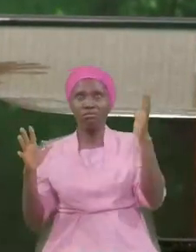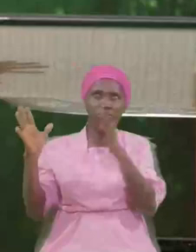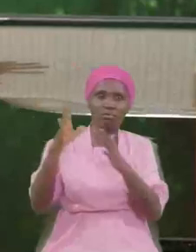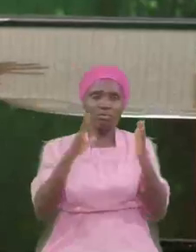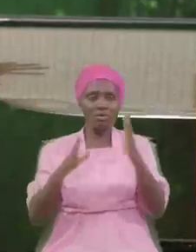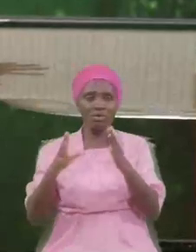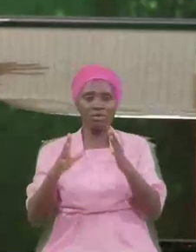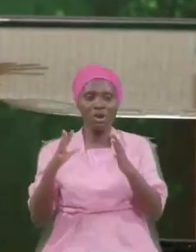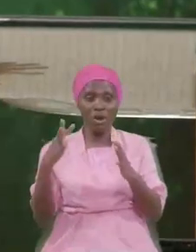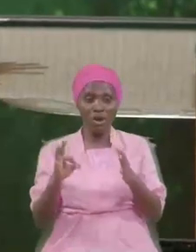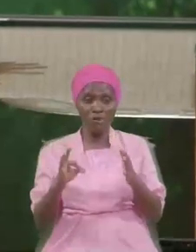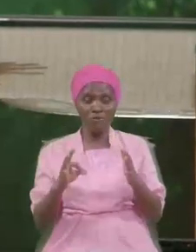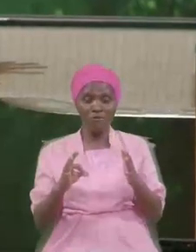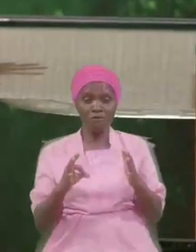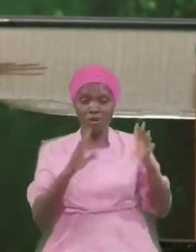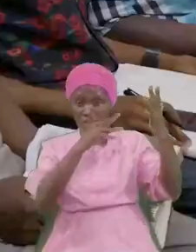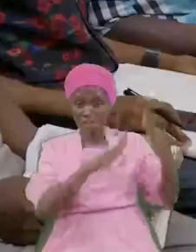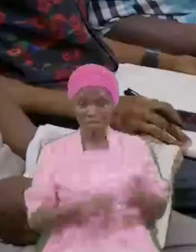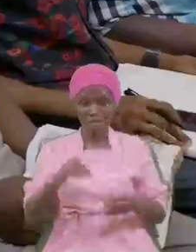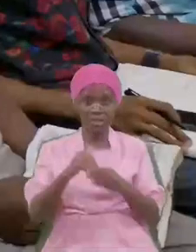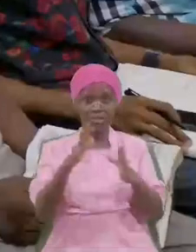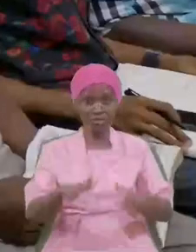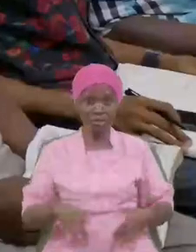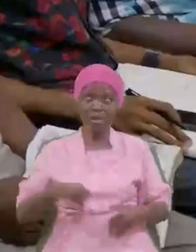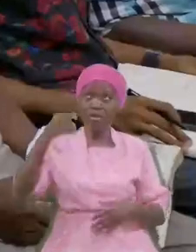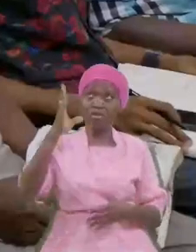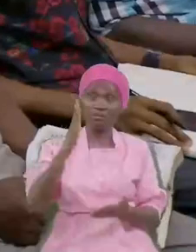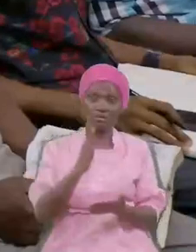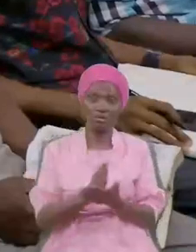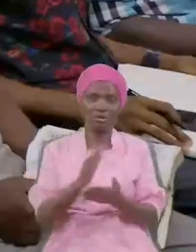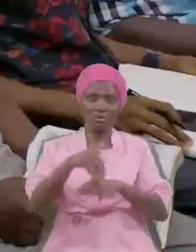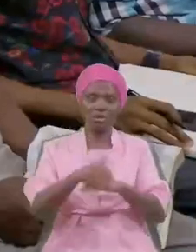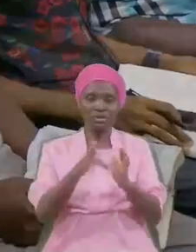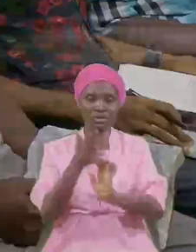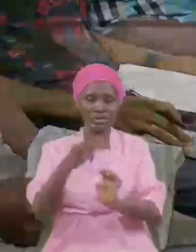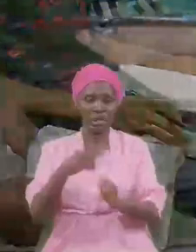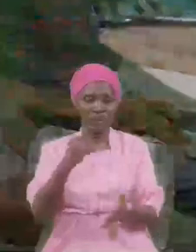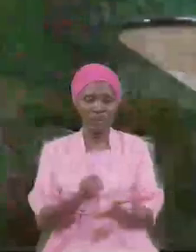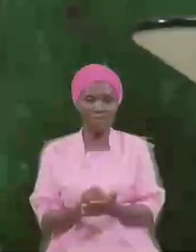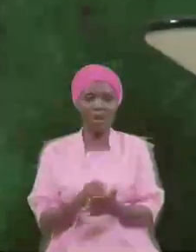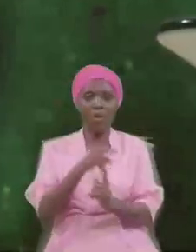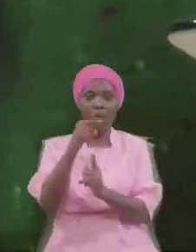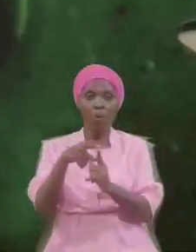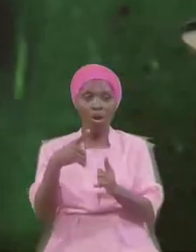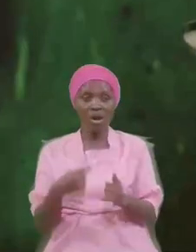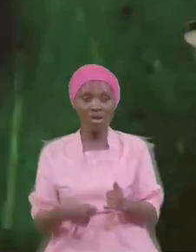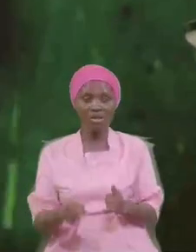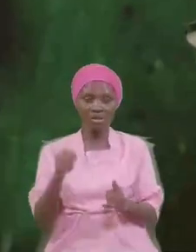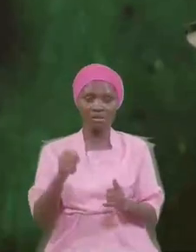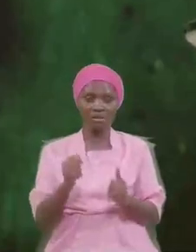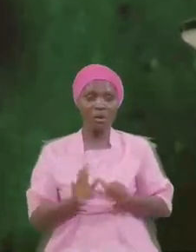Tout mugissement de la mer, puisse le Seigneur l'effacer ce jour. Quand ces flots